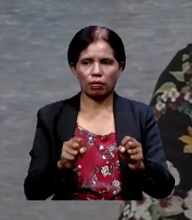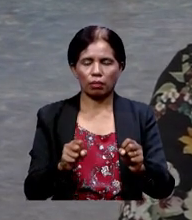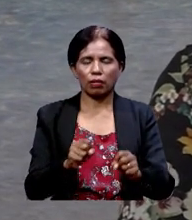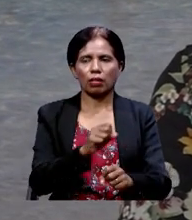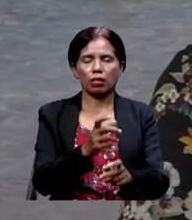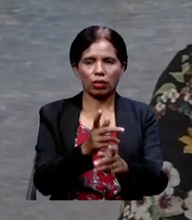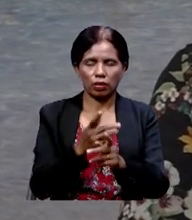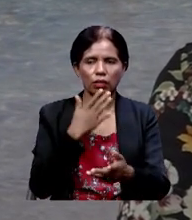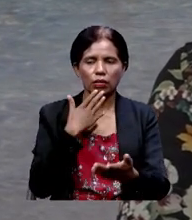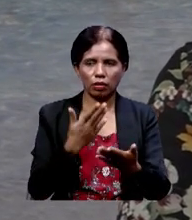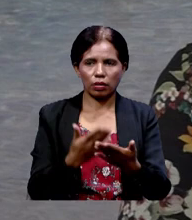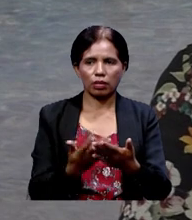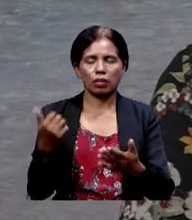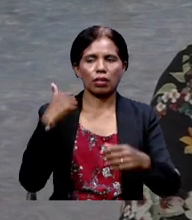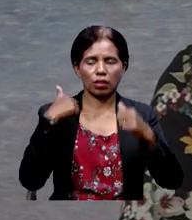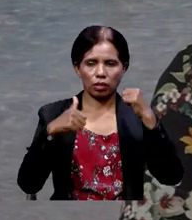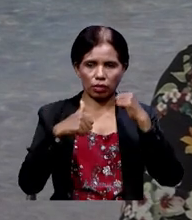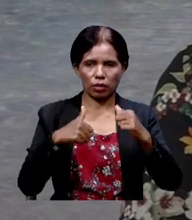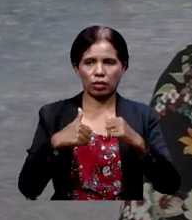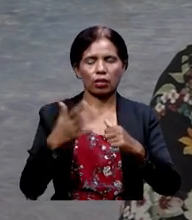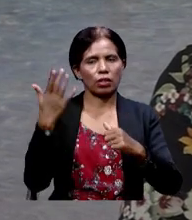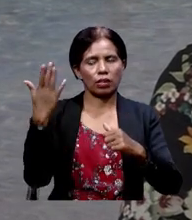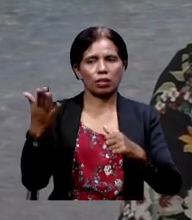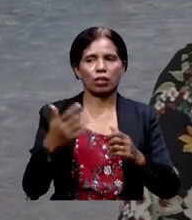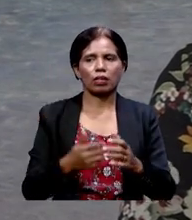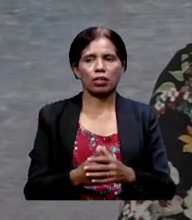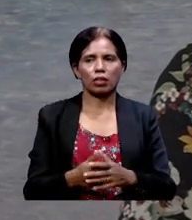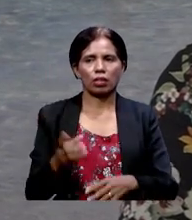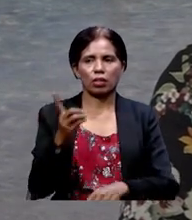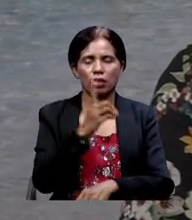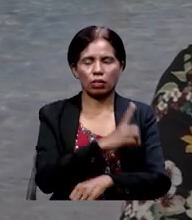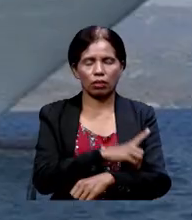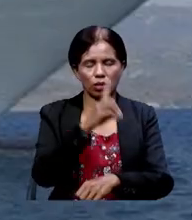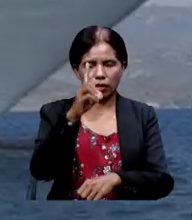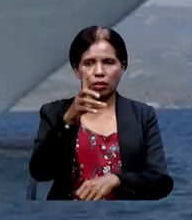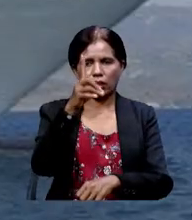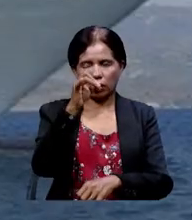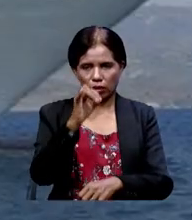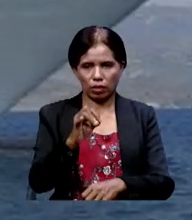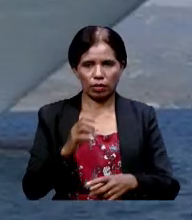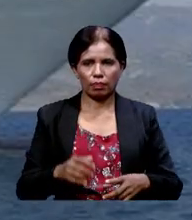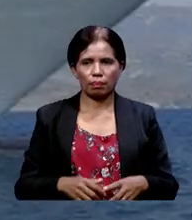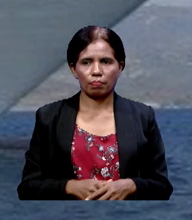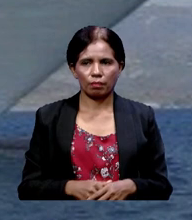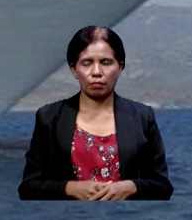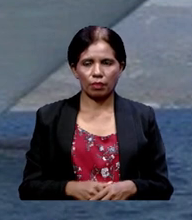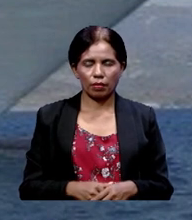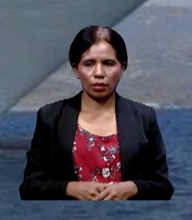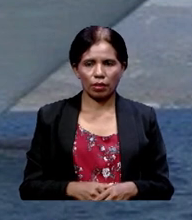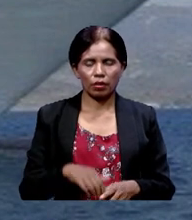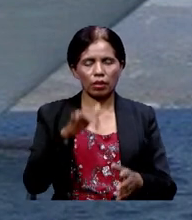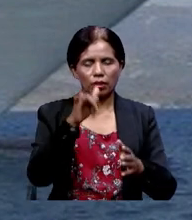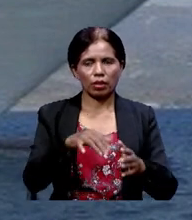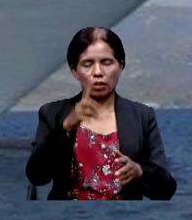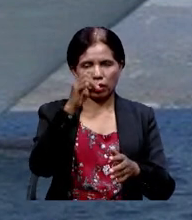seguro durante ser ne atividade iha durante lorong ida iha di larang. Turista hirak de se hela iha